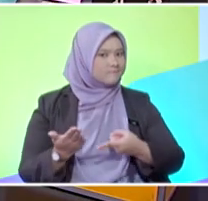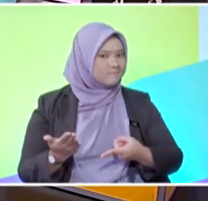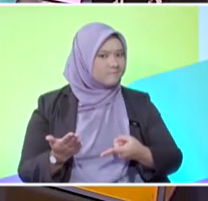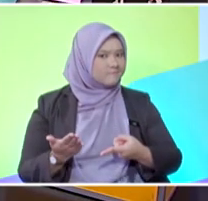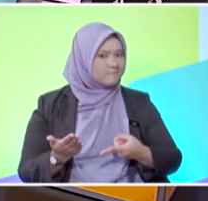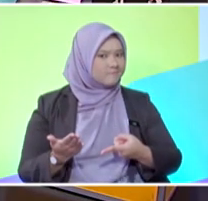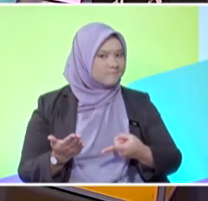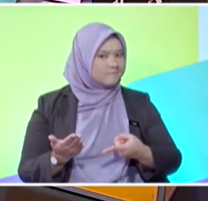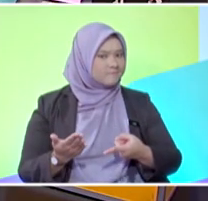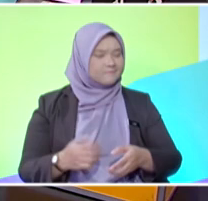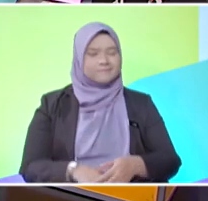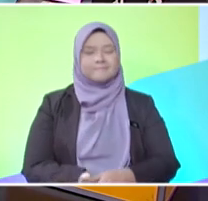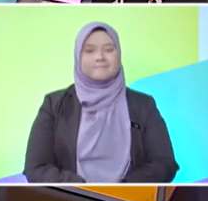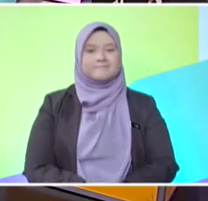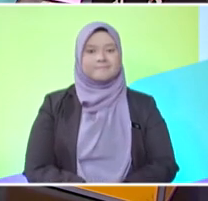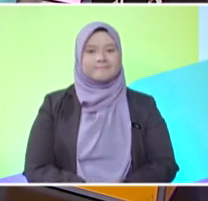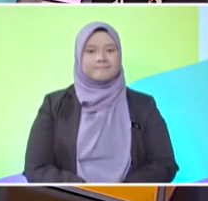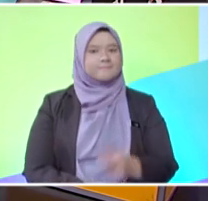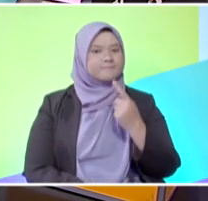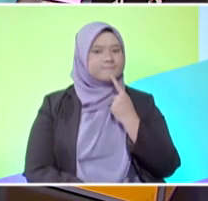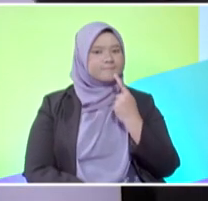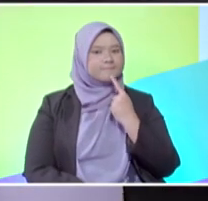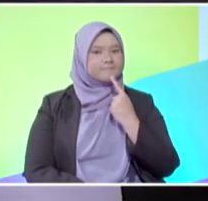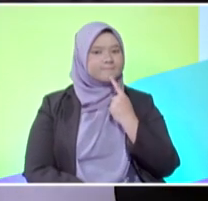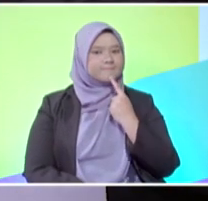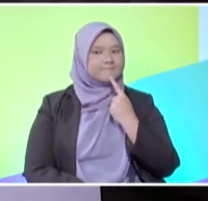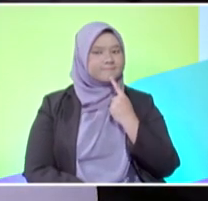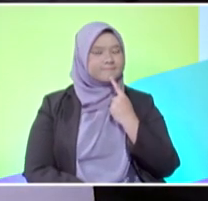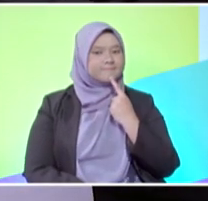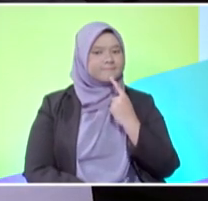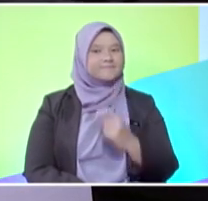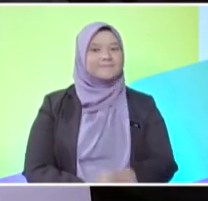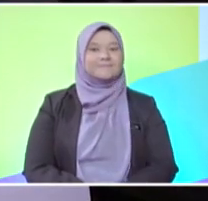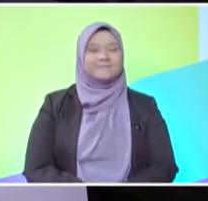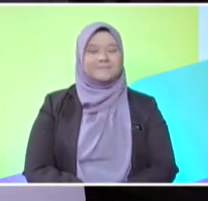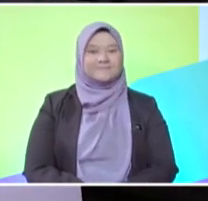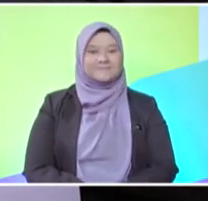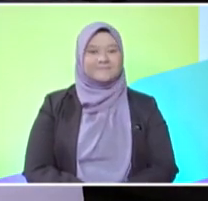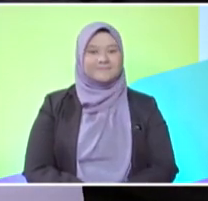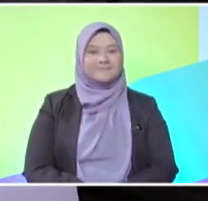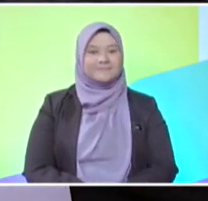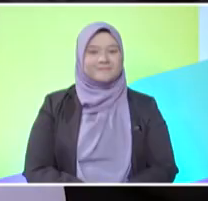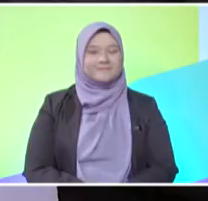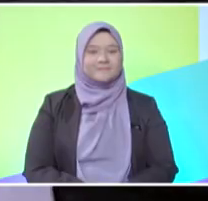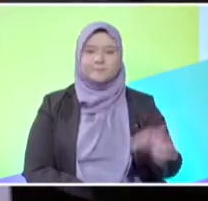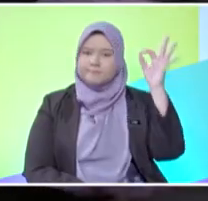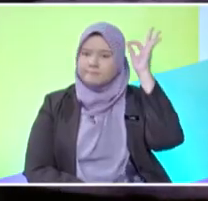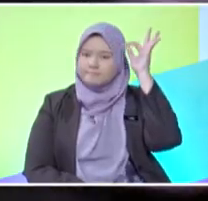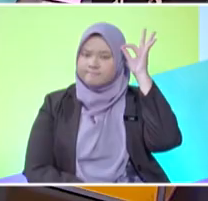beruang nih kedua-duanya makan daging dan tumbuhan